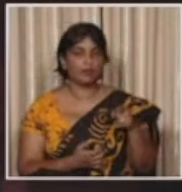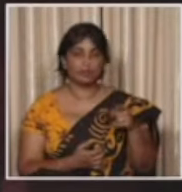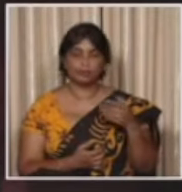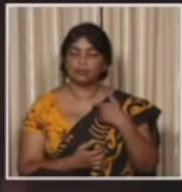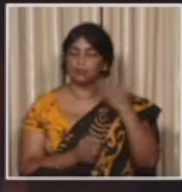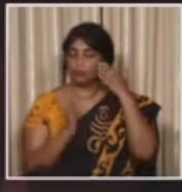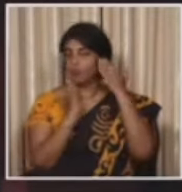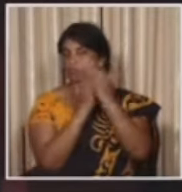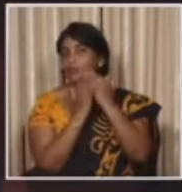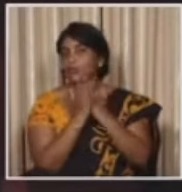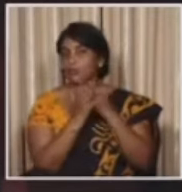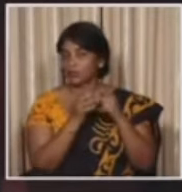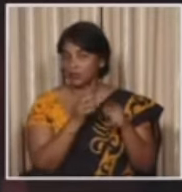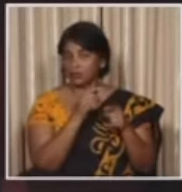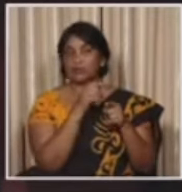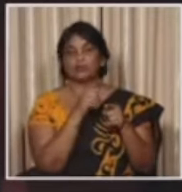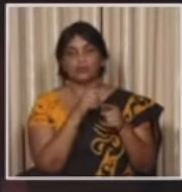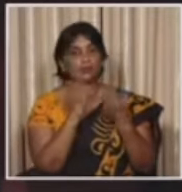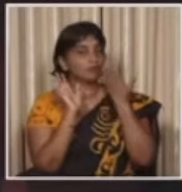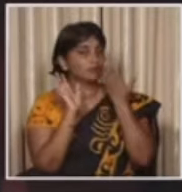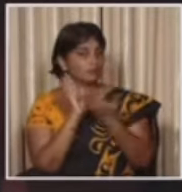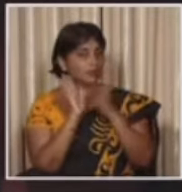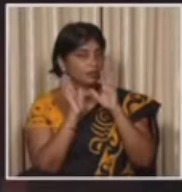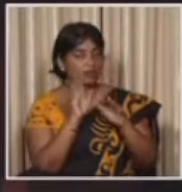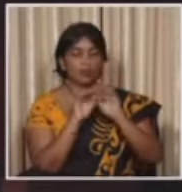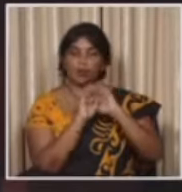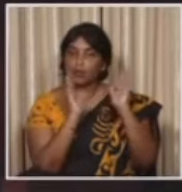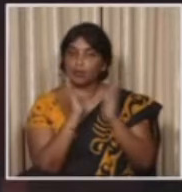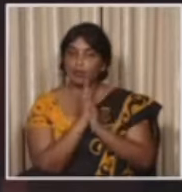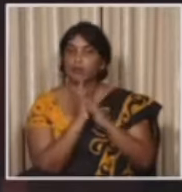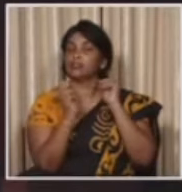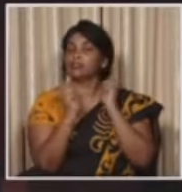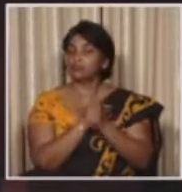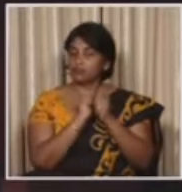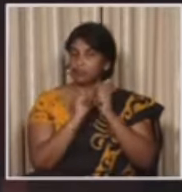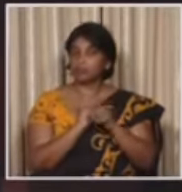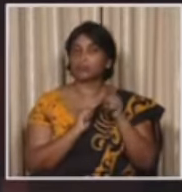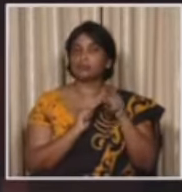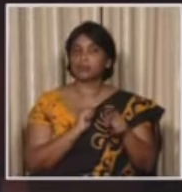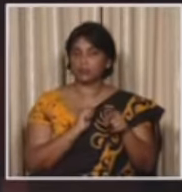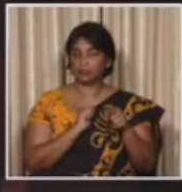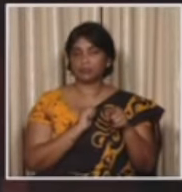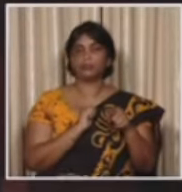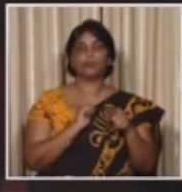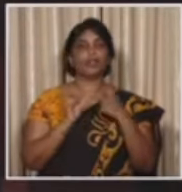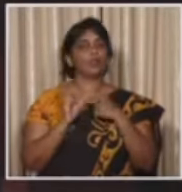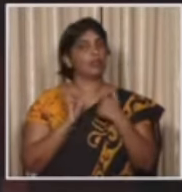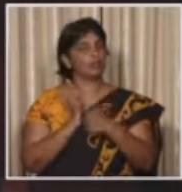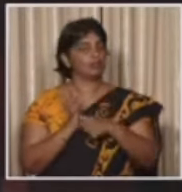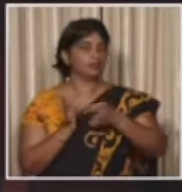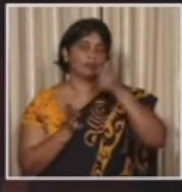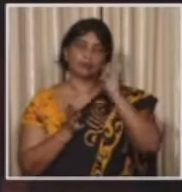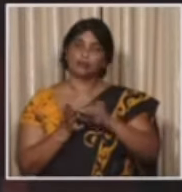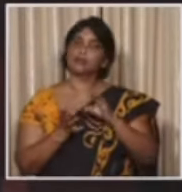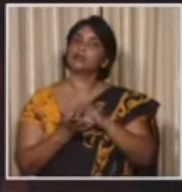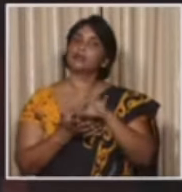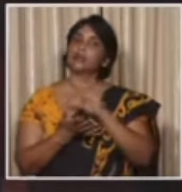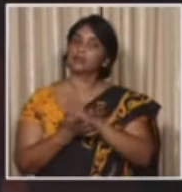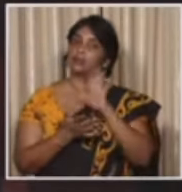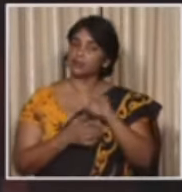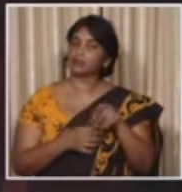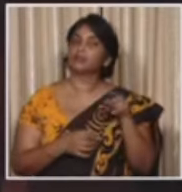මේ කරුණු කාරණා ඉදිරිපත් කරන මේ සංශෝධන සහිතව මේ පනත අද සම්මත වීම තුළ